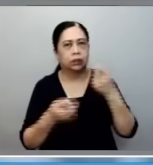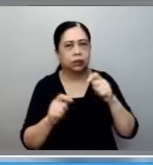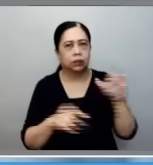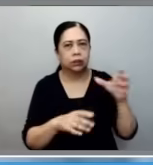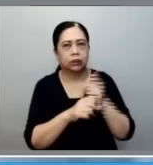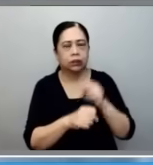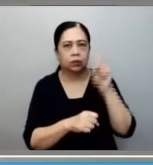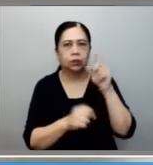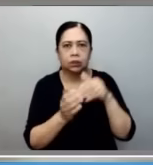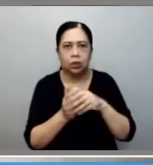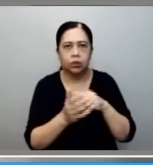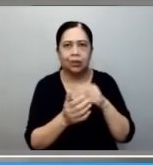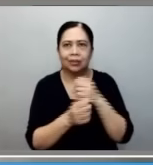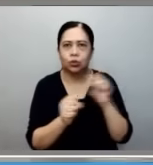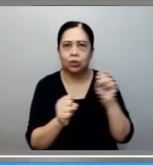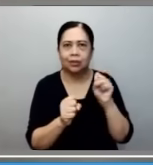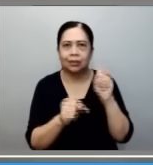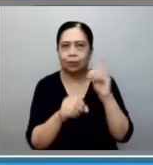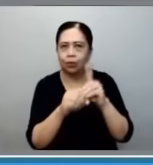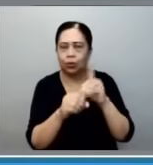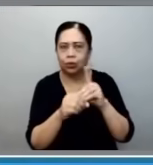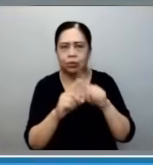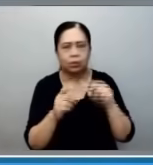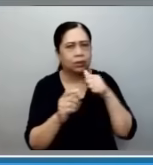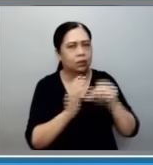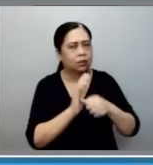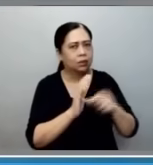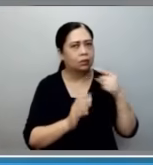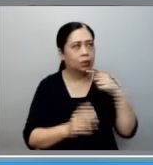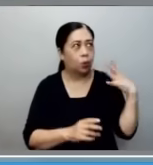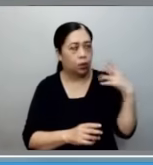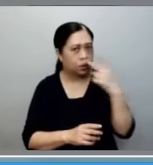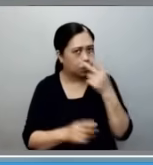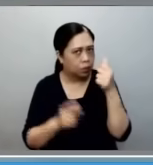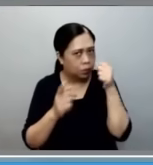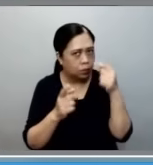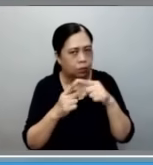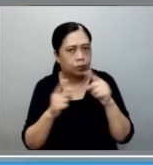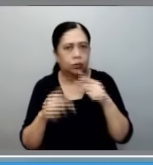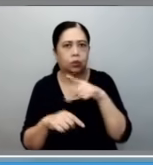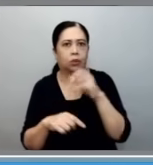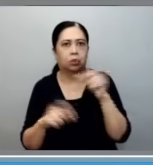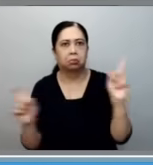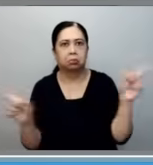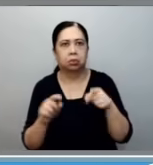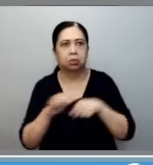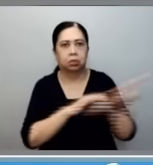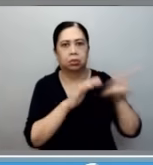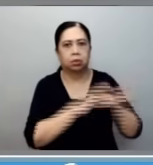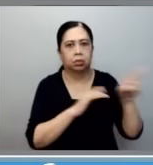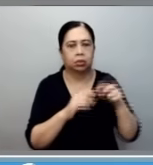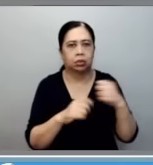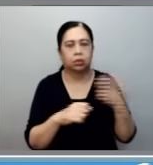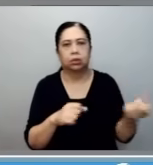1,000 security deposit nila. Ngunit iginiit ng caretaker na sisilipin muna niya ang pool. Doon na biglang umalis sa mga lalaki sakay ng